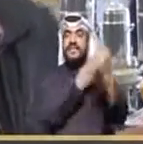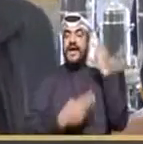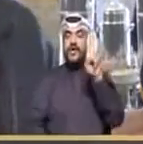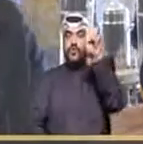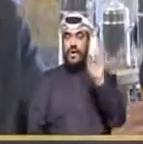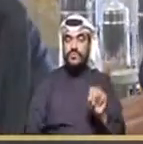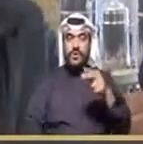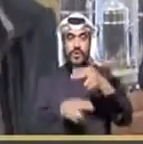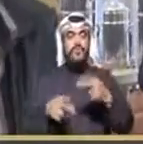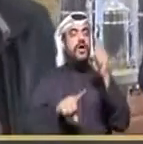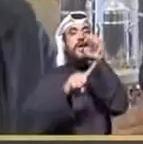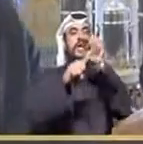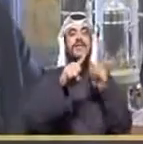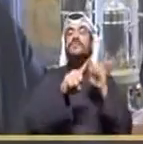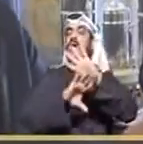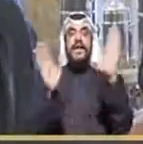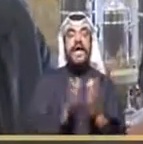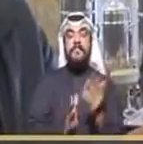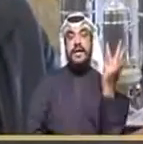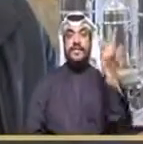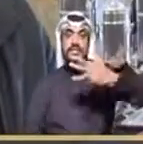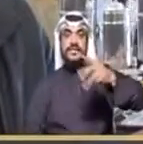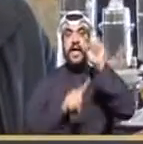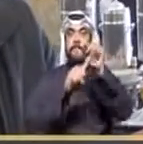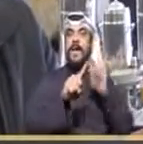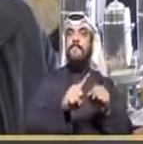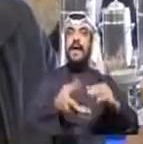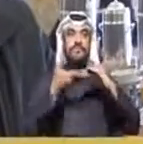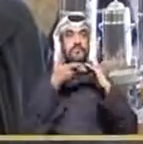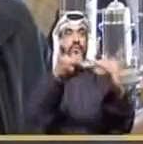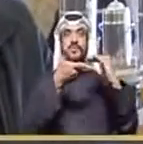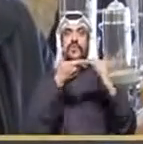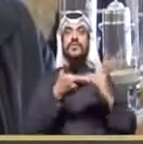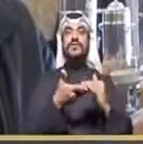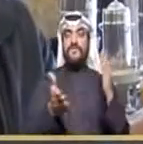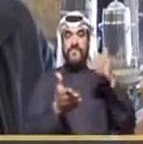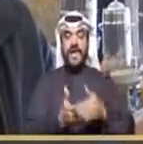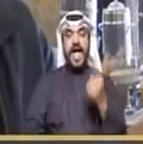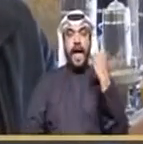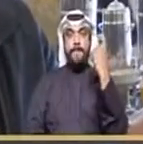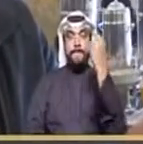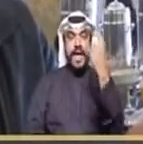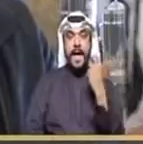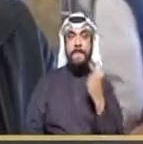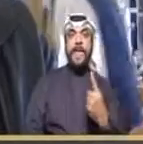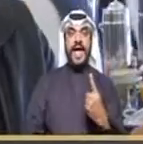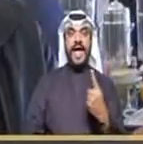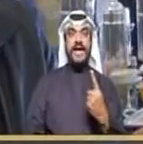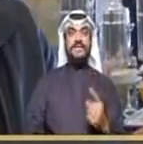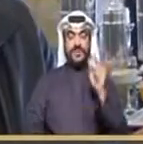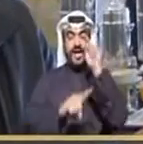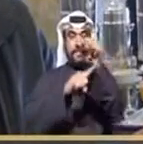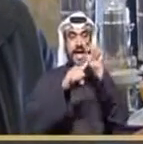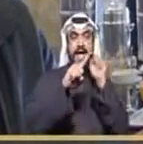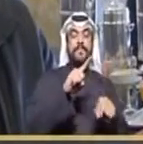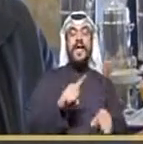المتحدة أن تكون نسبة التعهدات فوق 90%، بل وصلت 100% من الدول، وهذا إن دل على شيء فإنما يدل